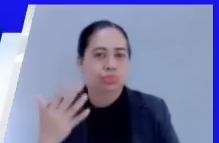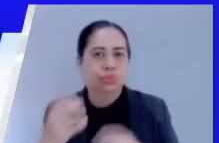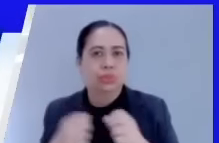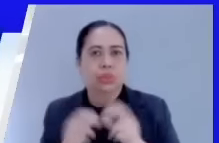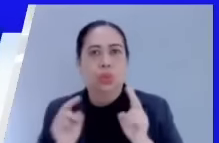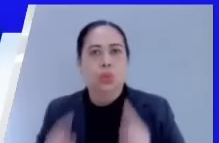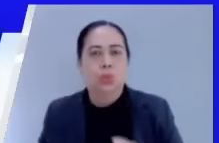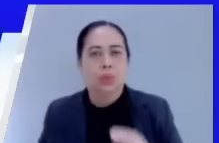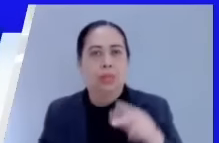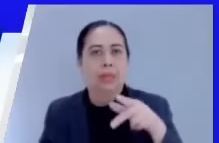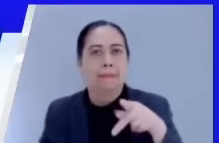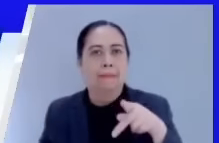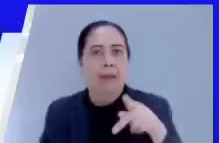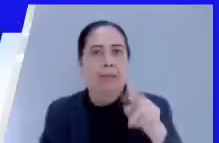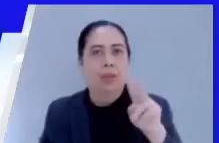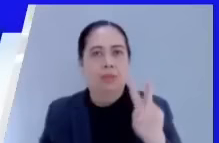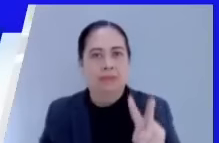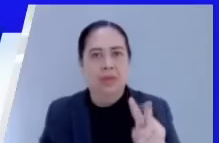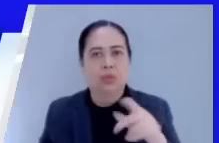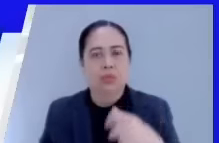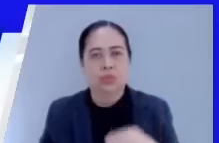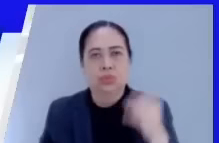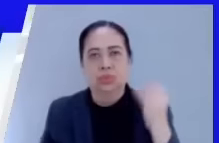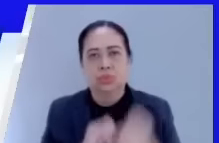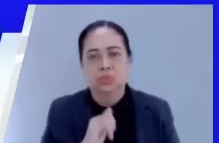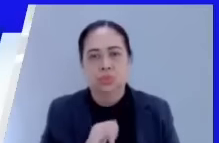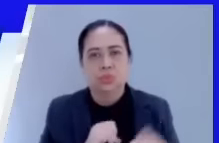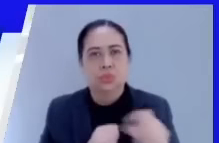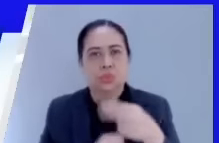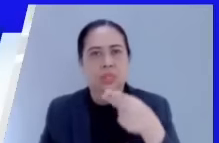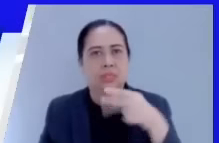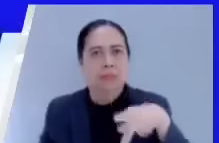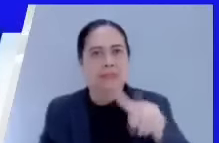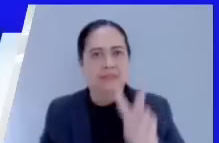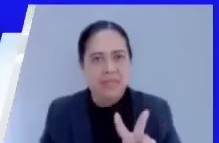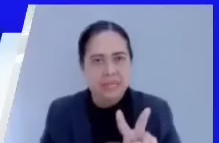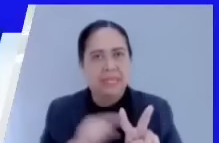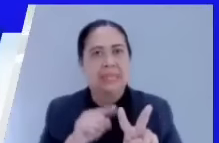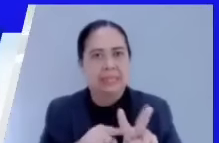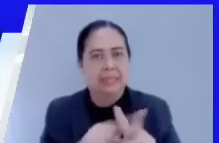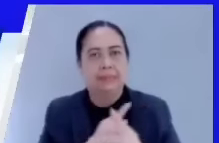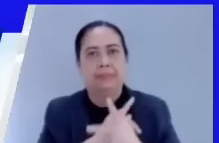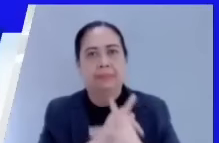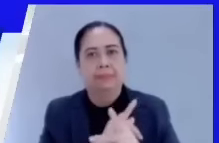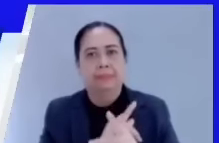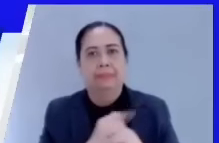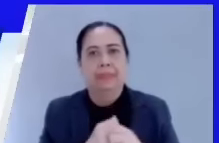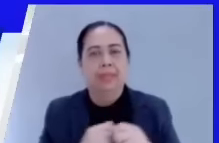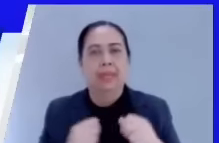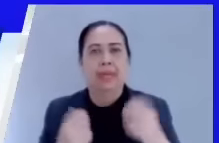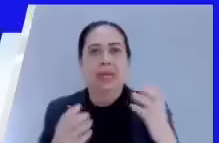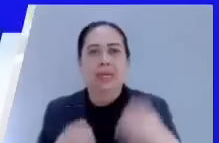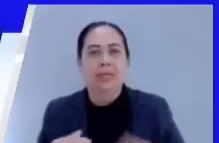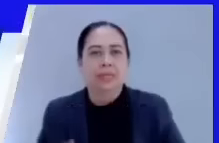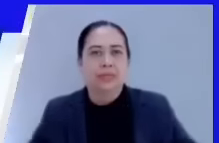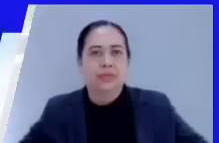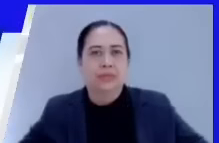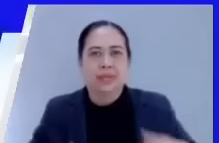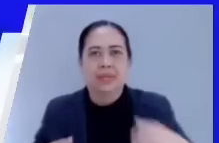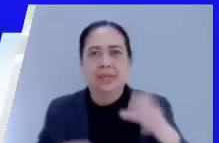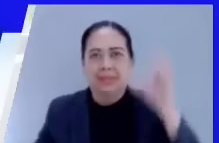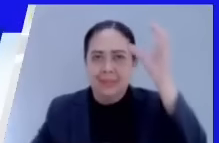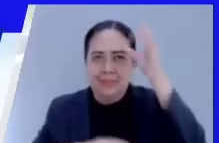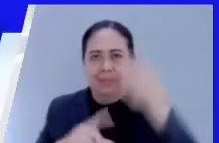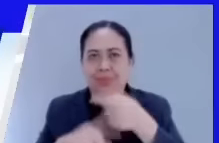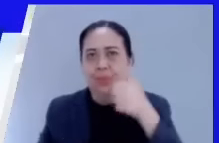virus. Yung huling bakuna na yon, yung HPV, yun yung nagpe-prevent ng cervical cancer sa kababaihan. So magbabakuna tayo